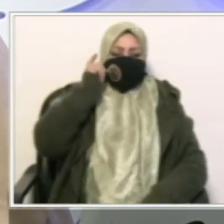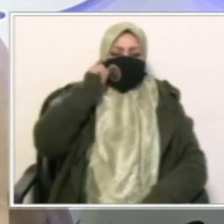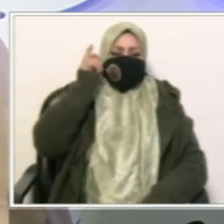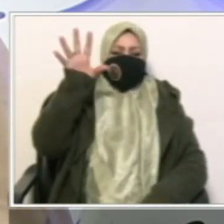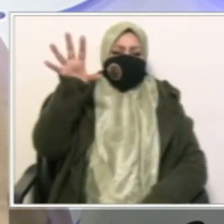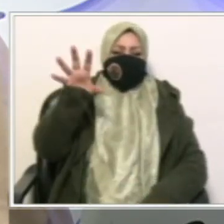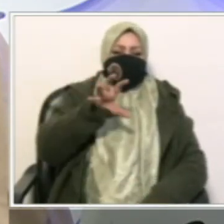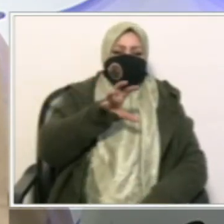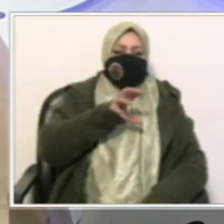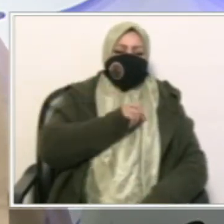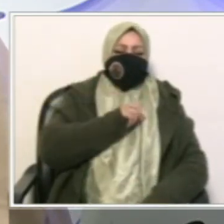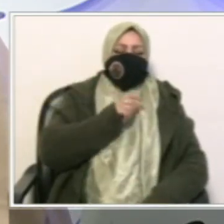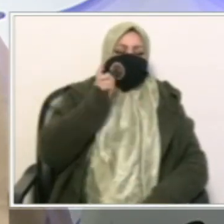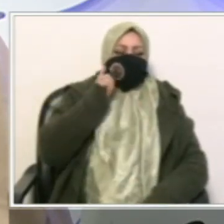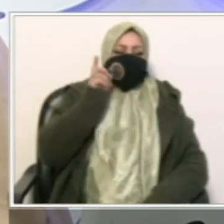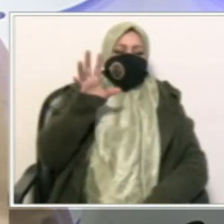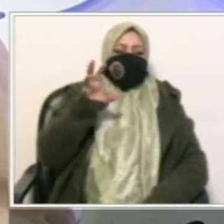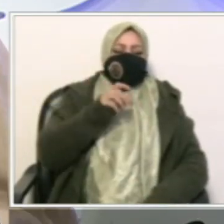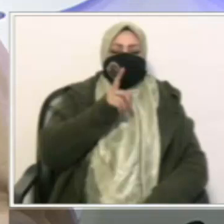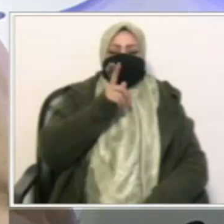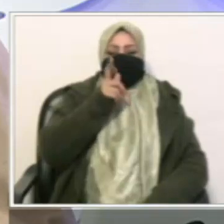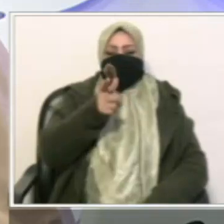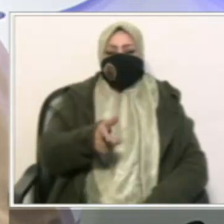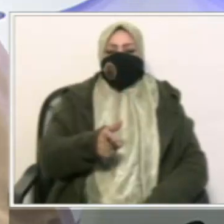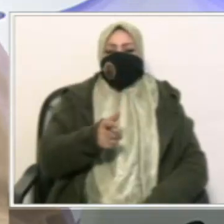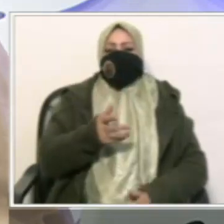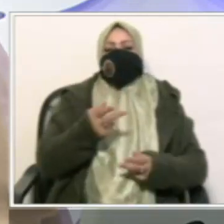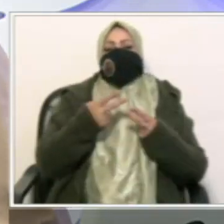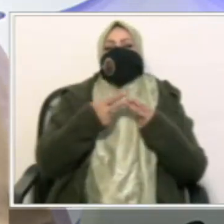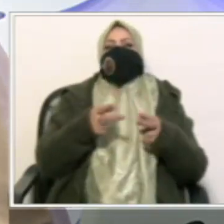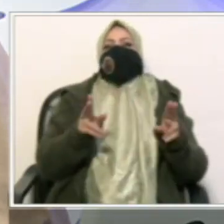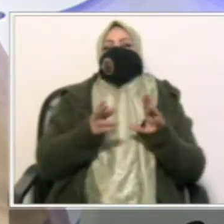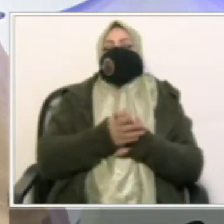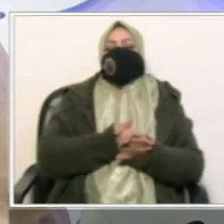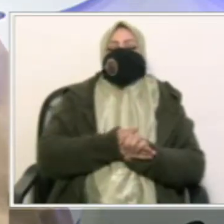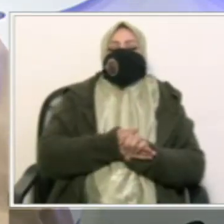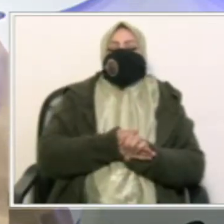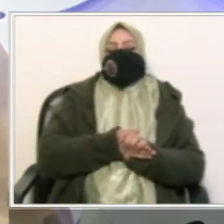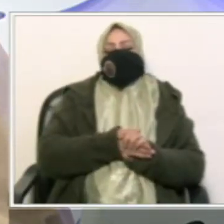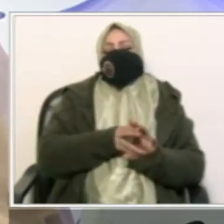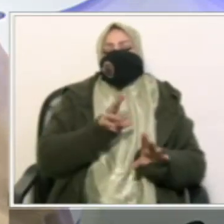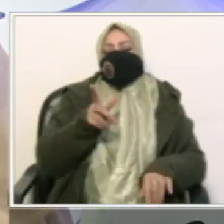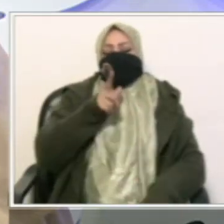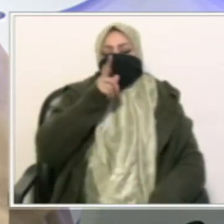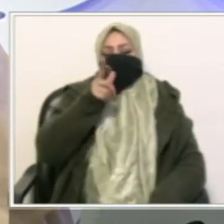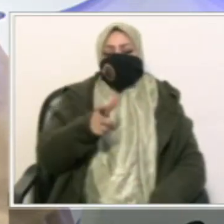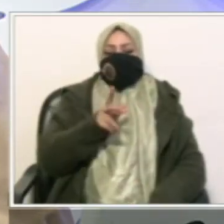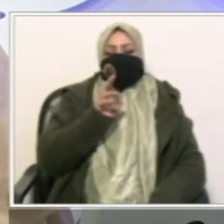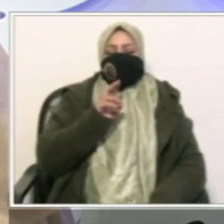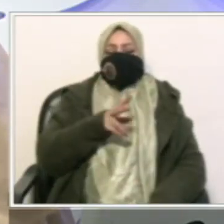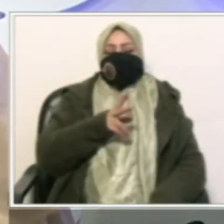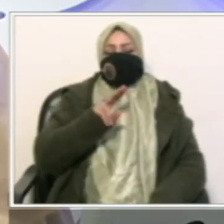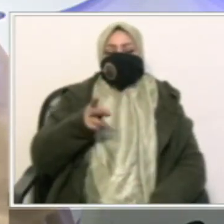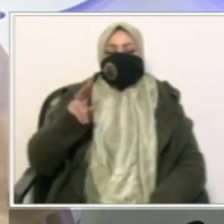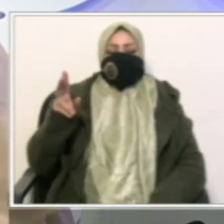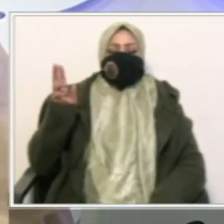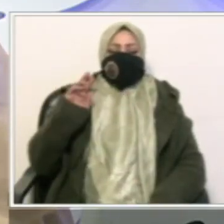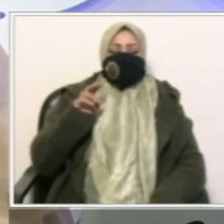بدعاء الاستفتاح. على كل حال، ووردت فيه نصوص أخرى أن النبي صلى الله عليه وسلم يقول في